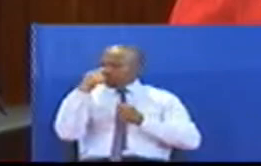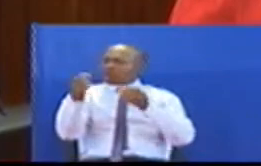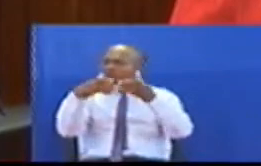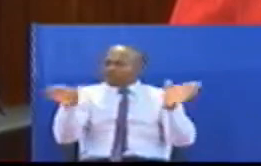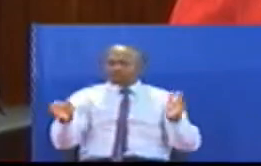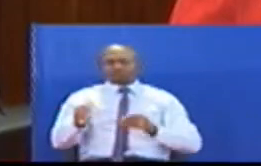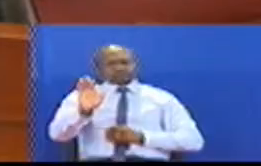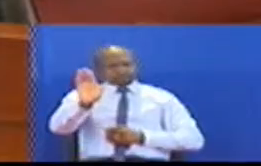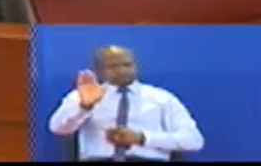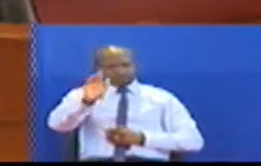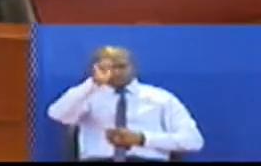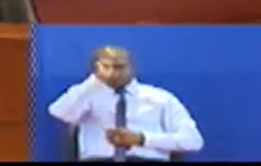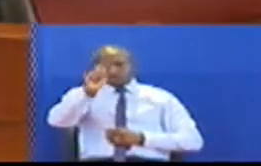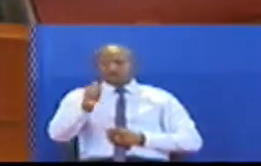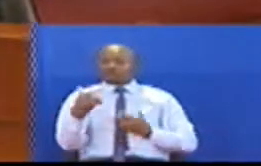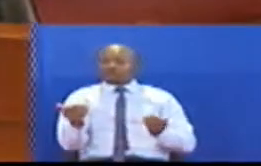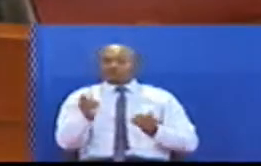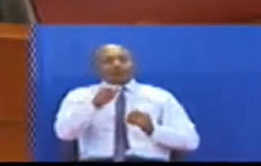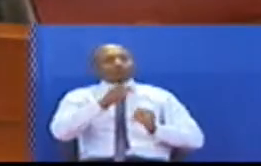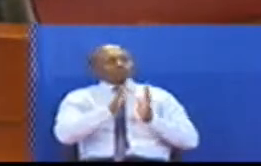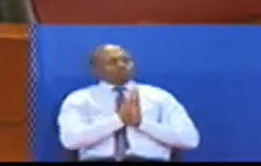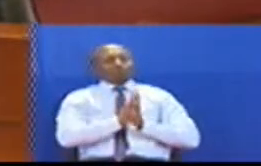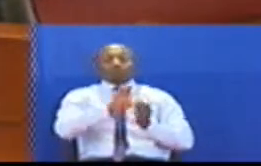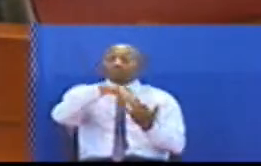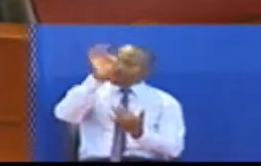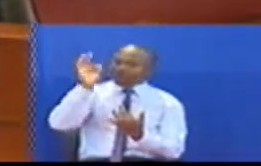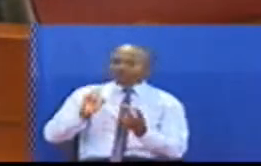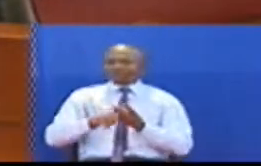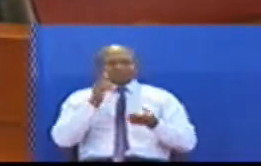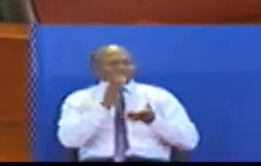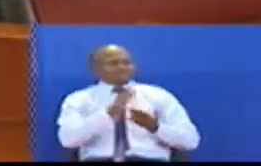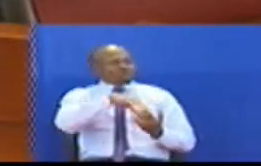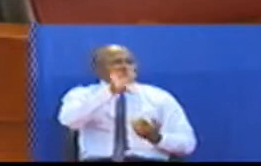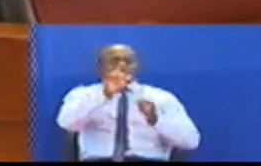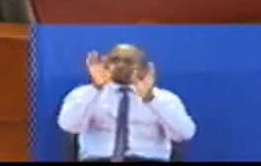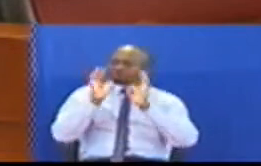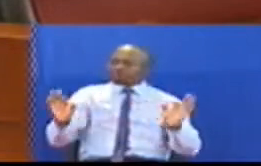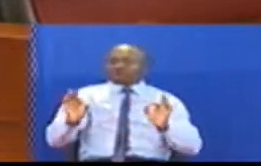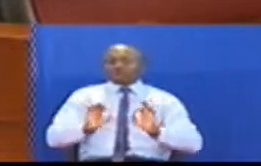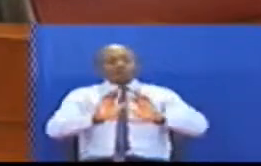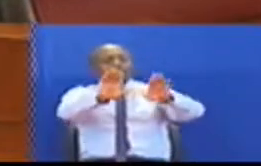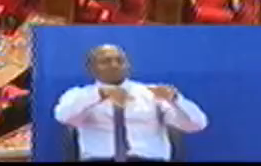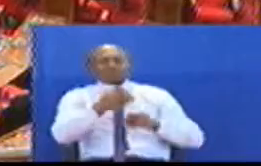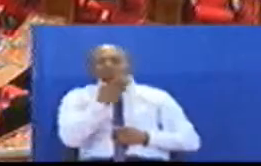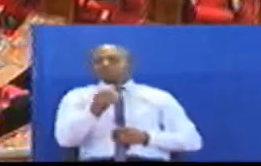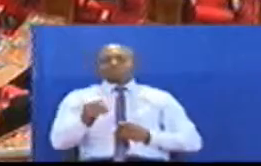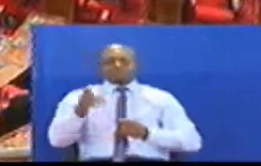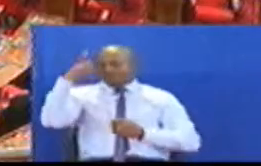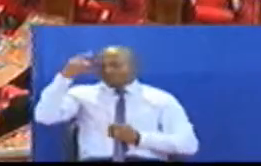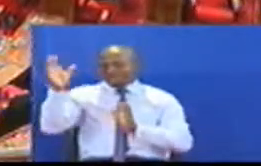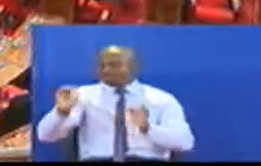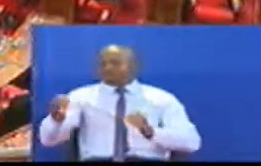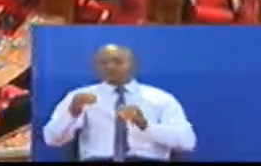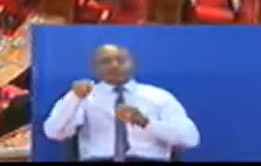Rusinde, na hapa bungeni wanashukuru kuteuliwa. Naona kabisa na uteuzi umekuwa mzuri kwa sababu wabunge wanaume hawaaminiki, sasa Mboe karudi kwa wanawake ambao mimi